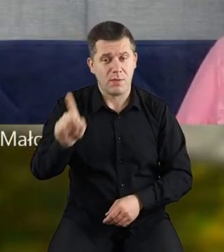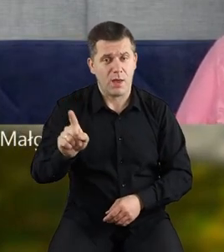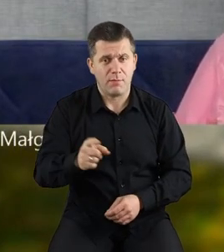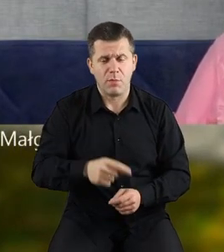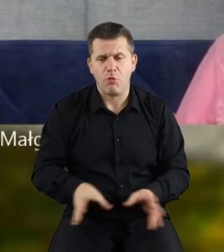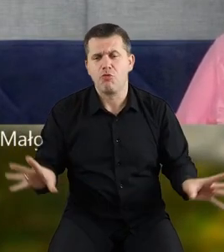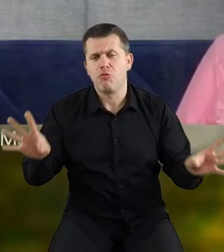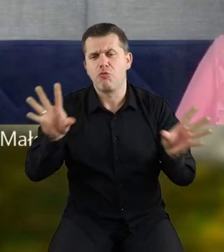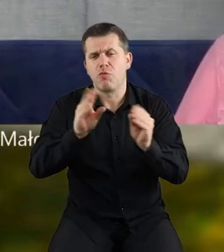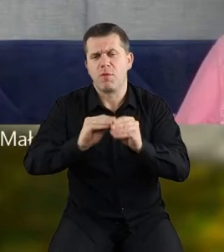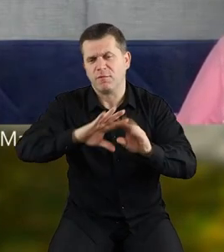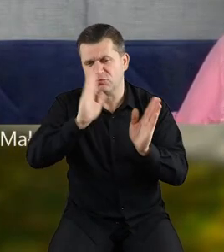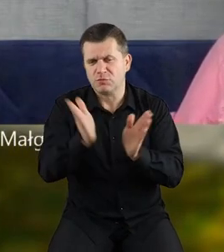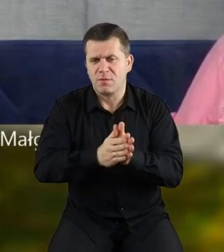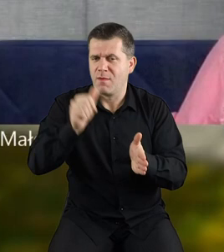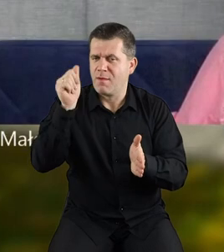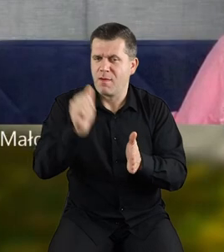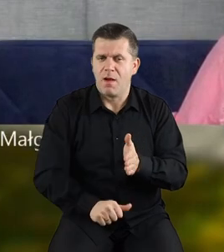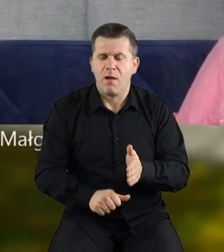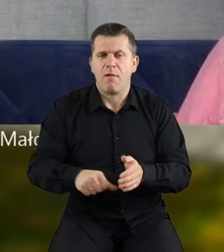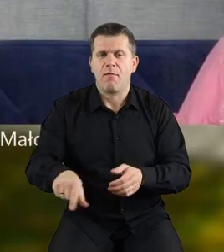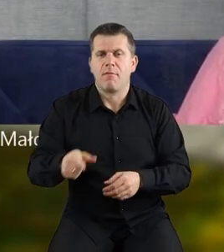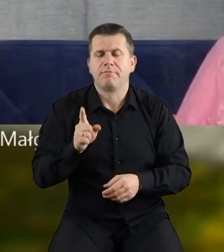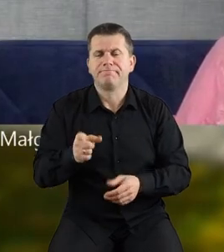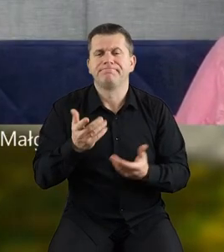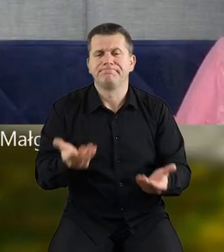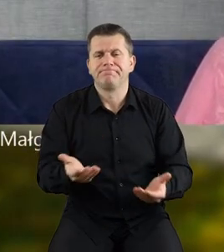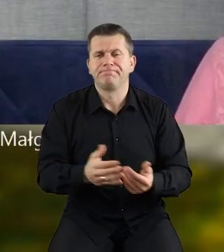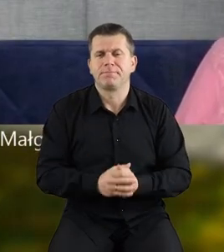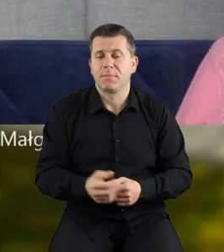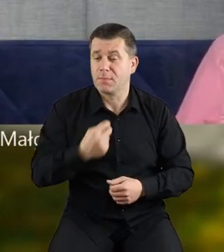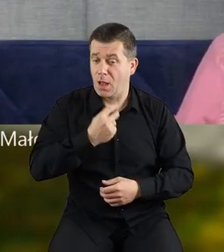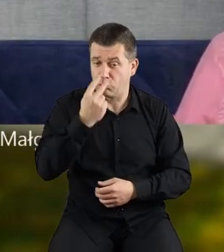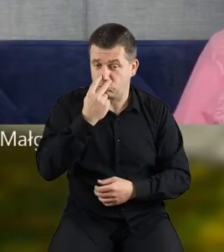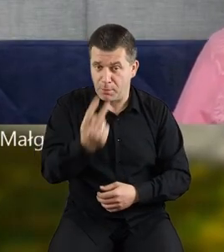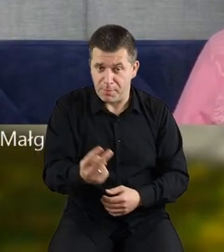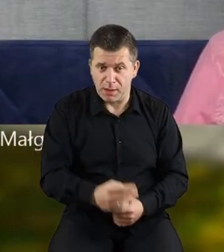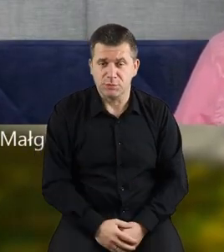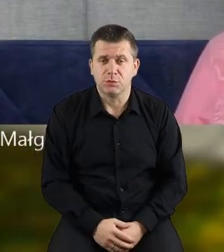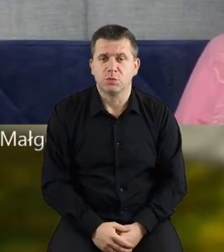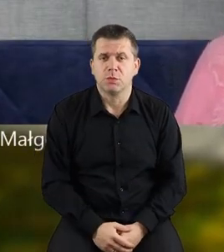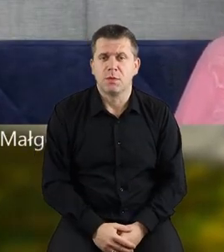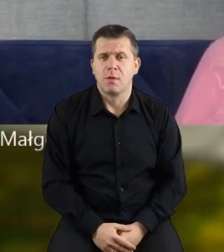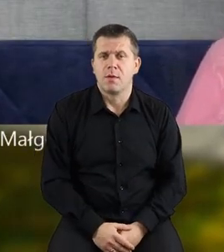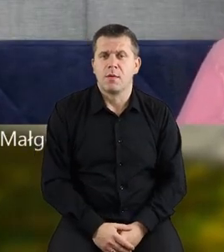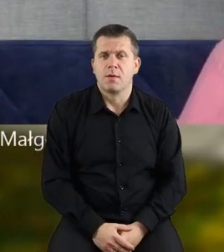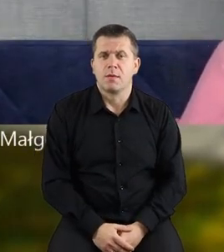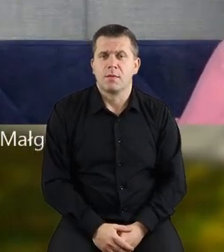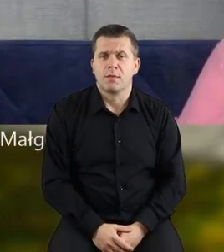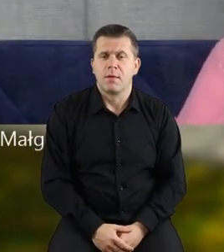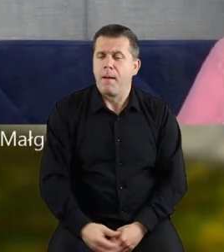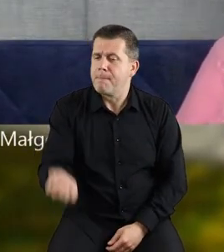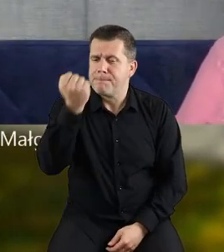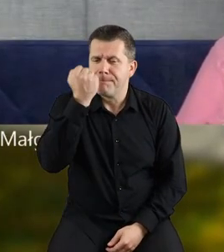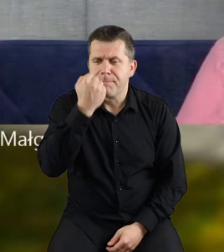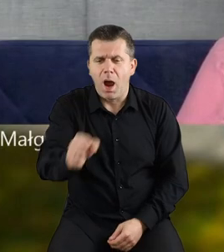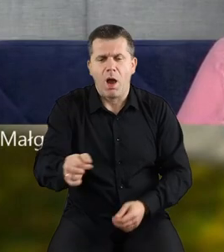ta kumulacja tego wszystkiego naraz sprawiła, że zobaczyłam, jak